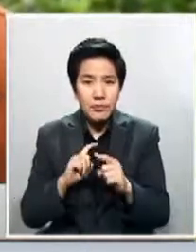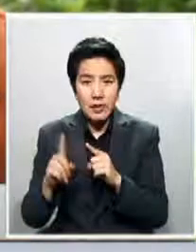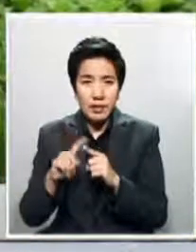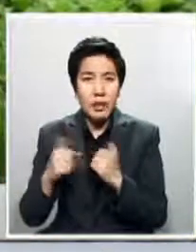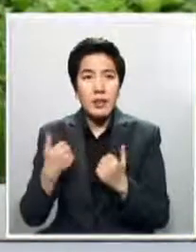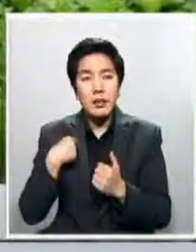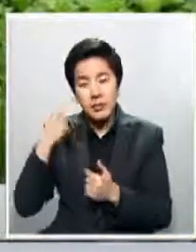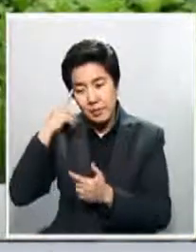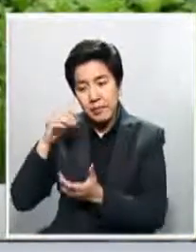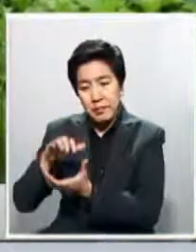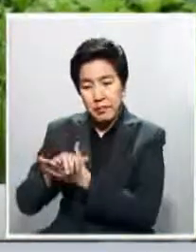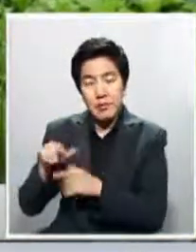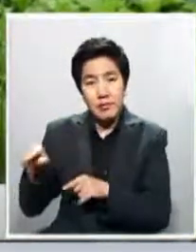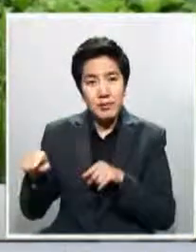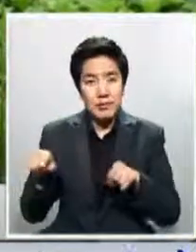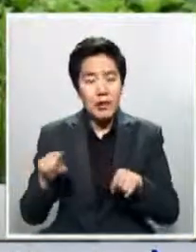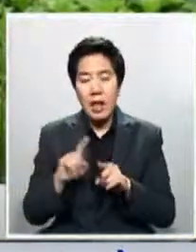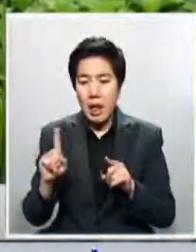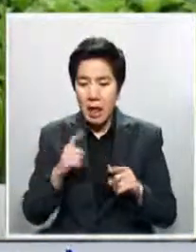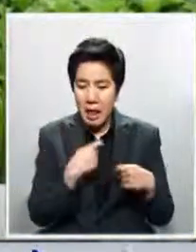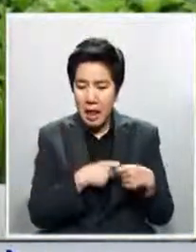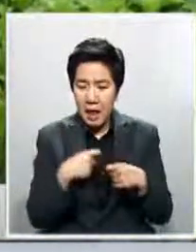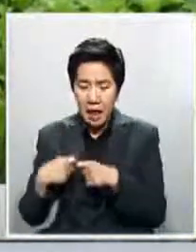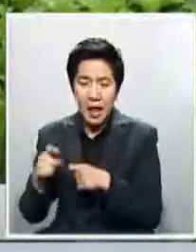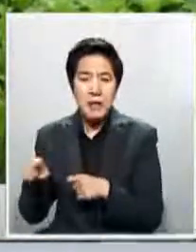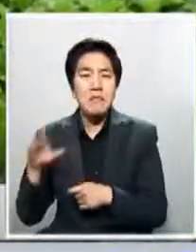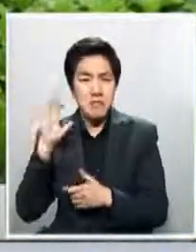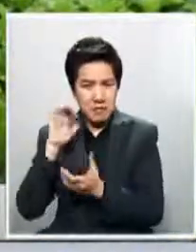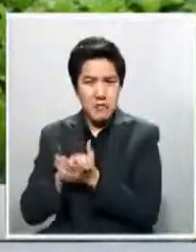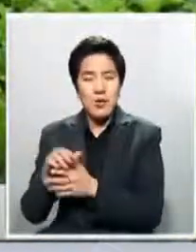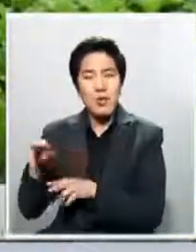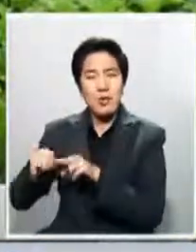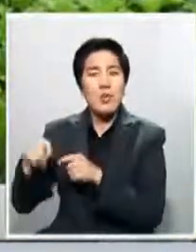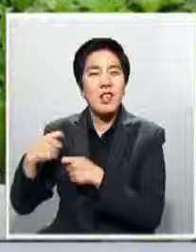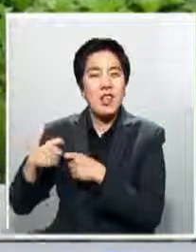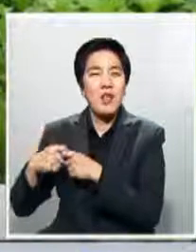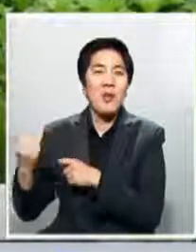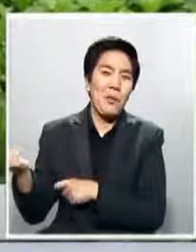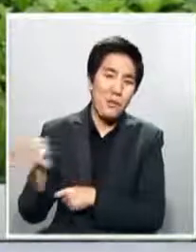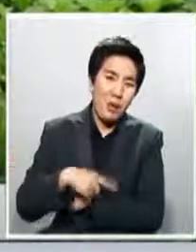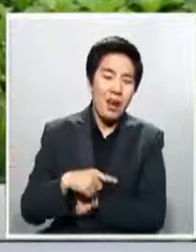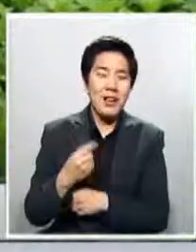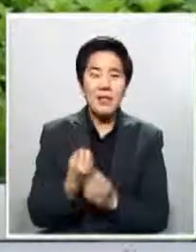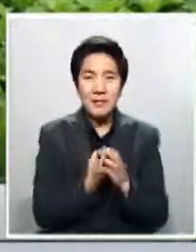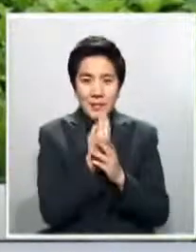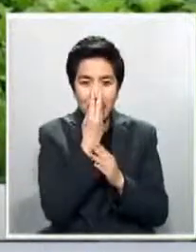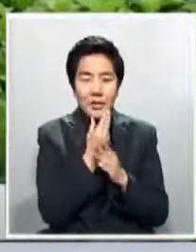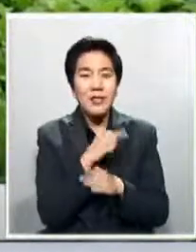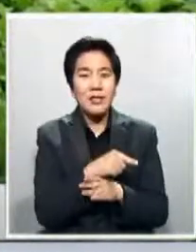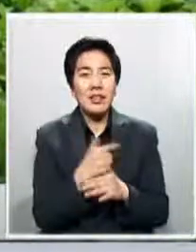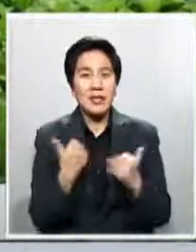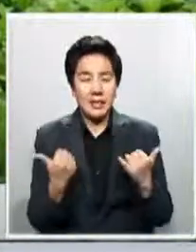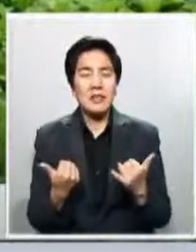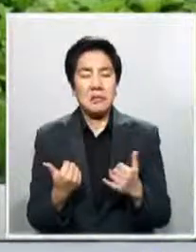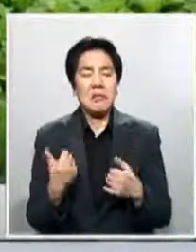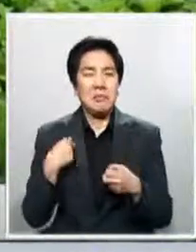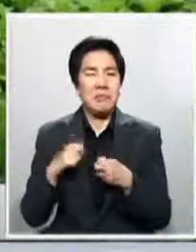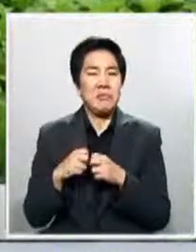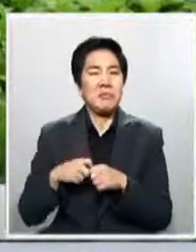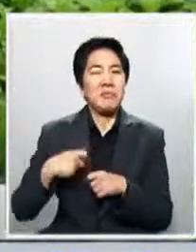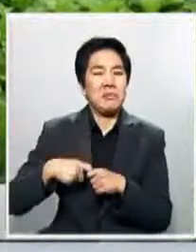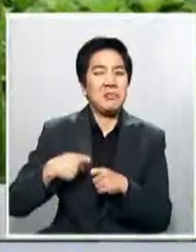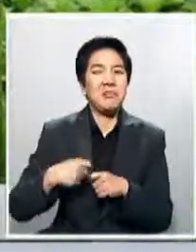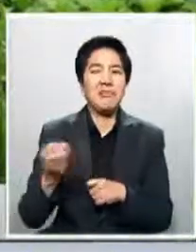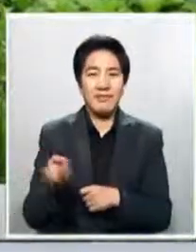ยาอันไหนยากกว่ากันคะ ดูแลภรรยายากกว่าครับ เอาจริงเหรอเอาใจภรรยานี่มันเอาใจยากเหรอพี ่นิดหน่อยครับ นิดหน่อยน